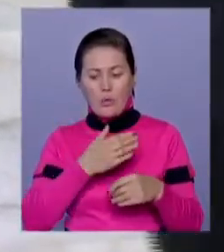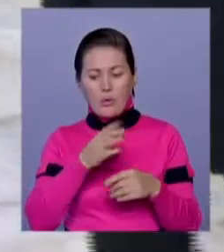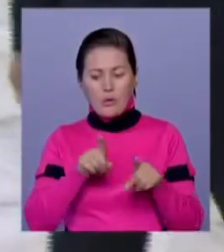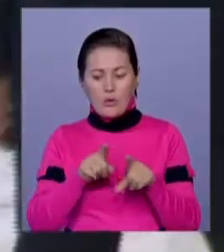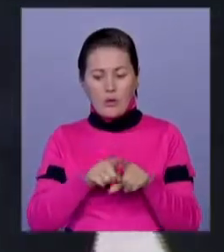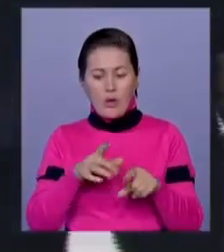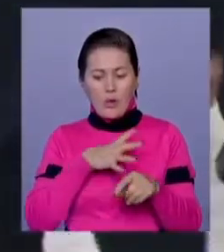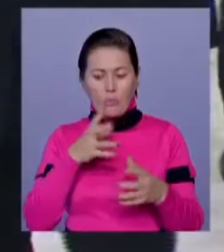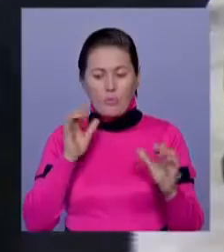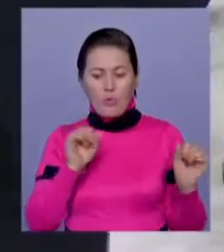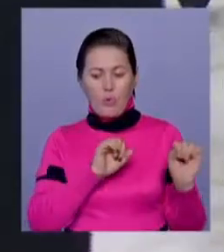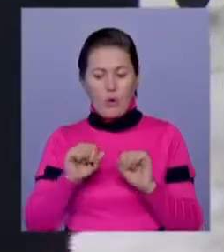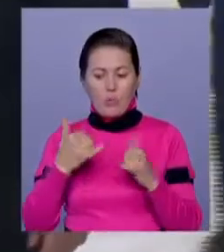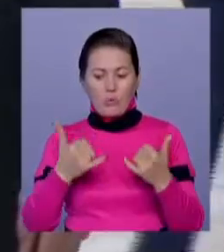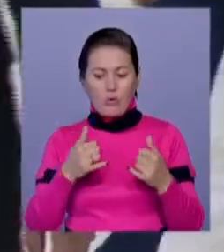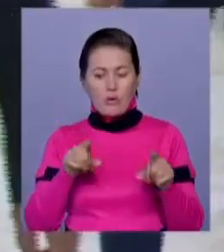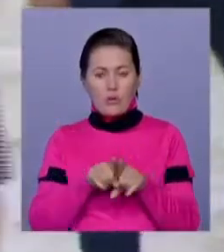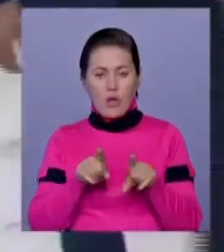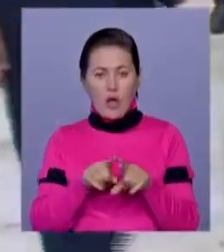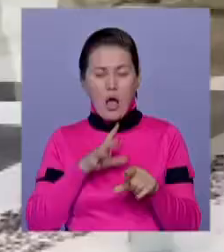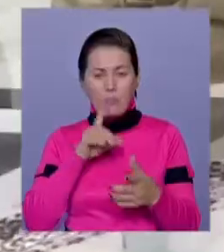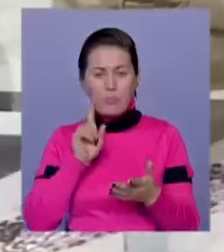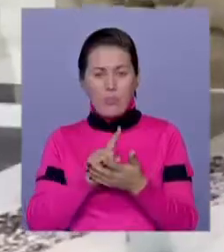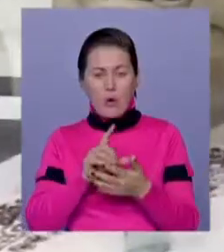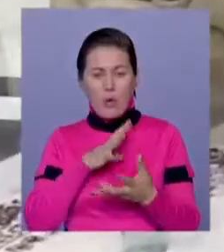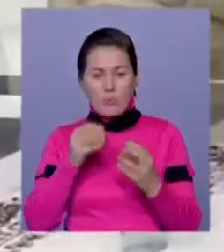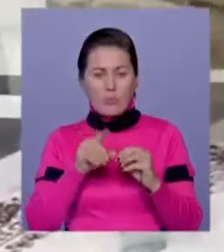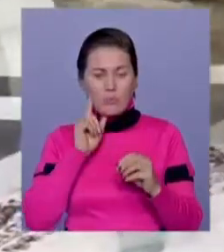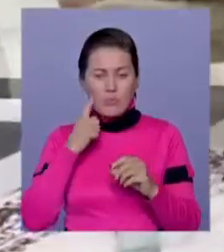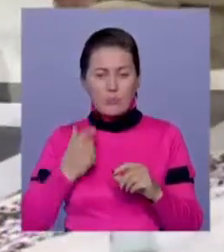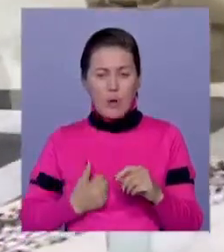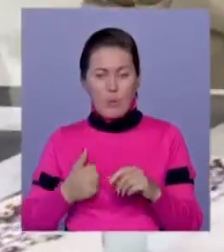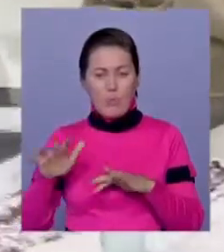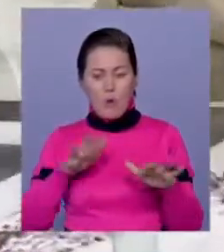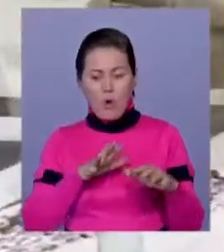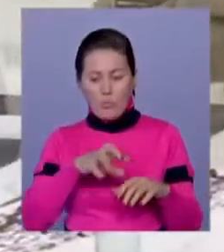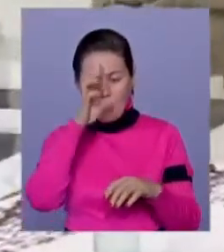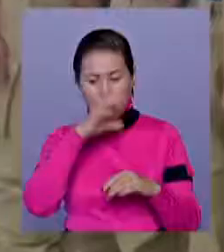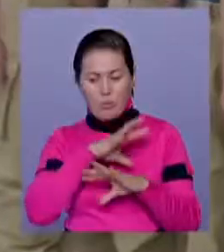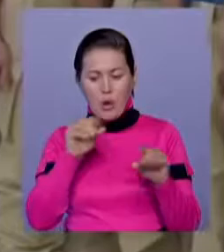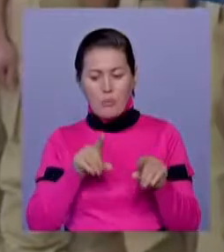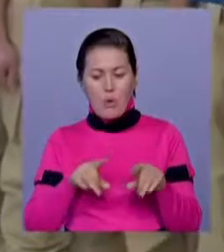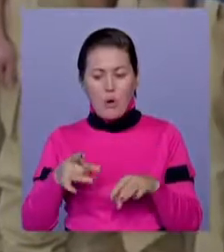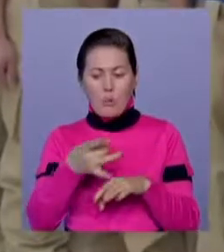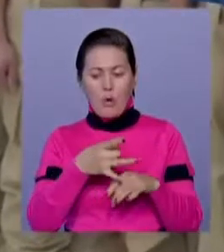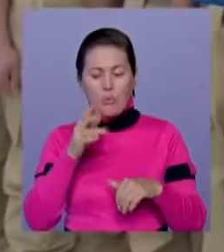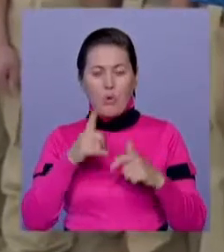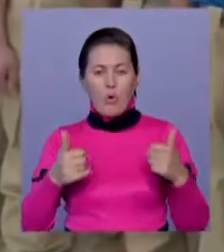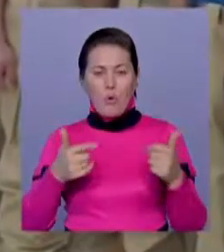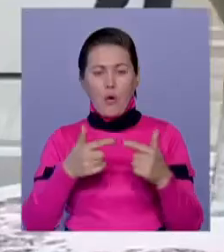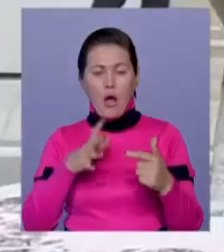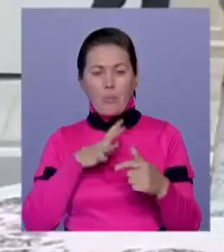көздің қарашығындай қорғау бүгінгі ұрпақтың парыз екенін жеткізді. Жас сарбаз қозғалыстары еліміздің барлық өңірлерінде құрылмақ.